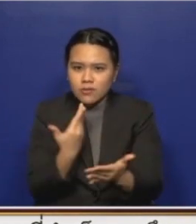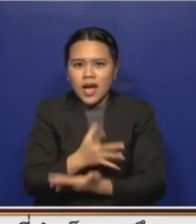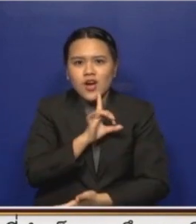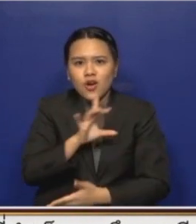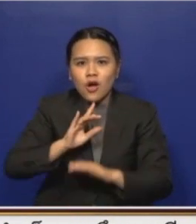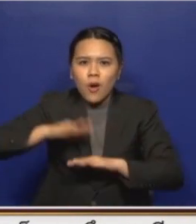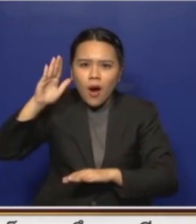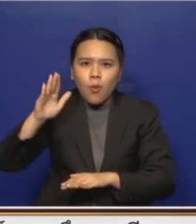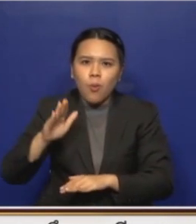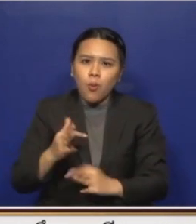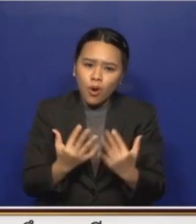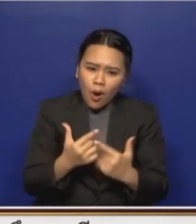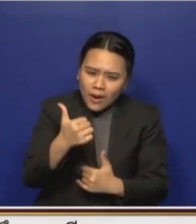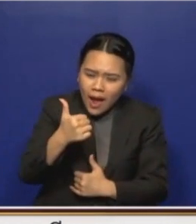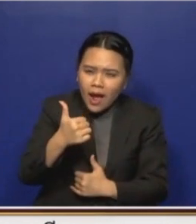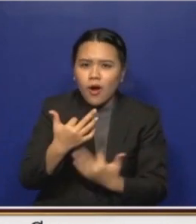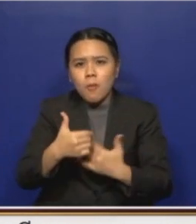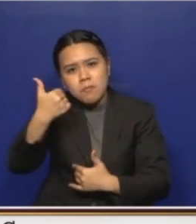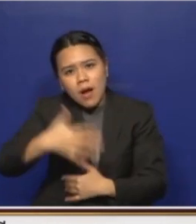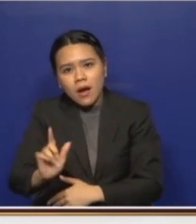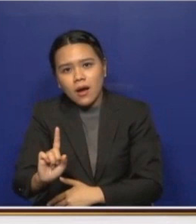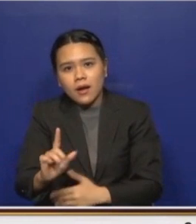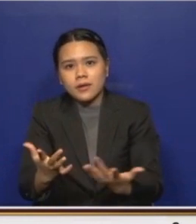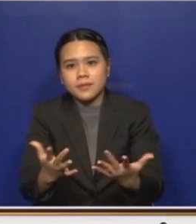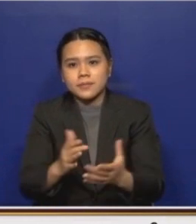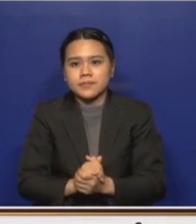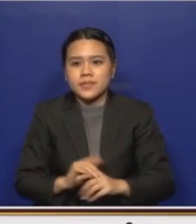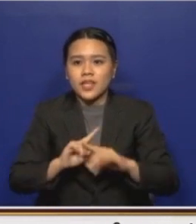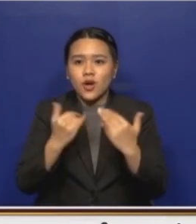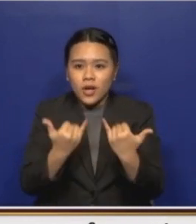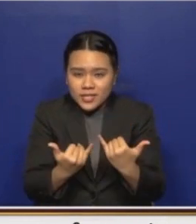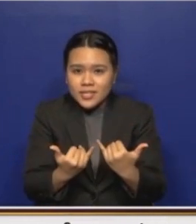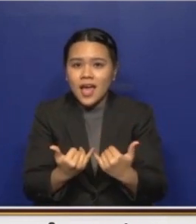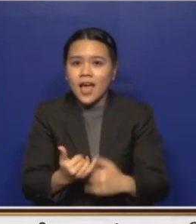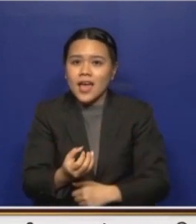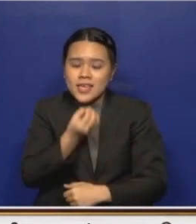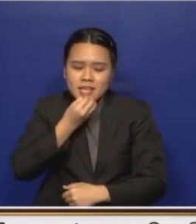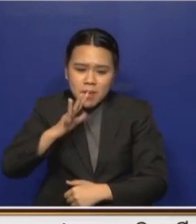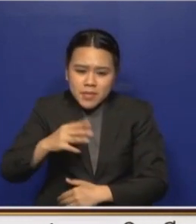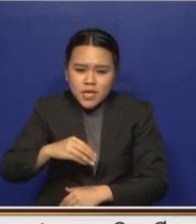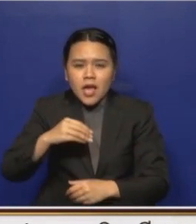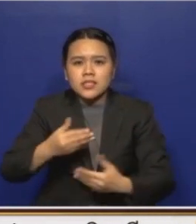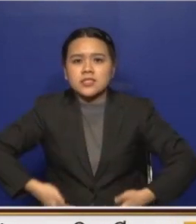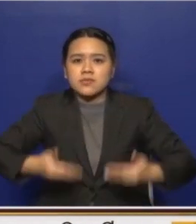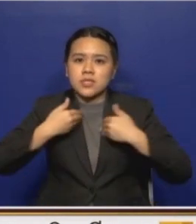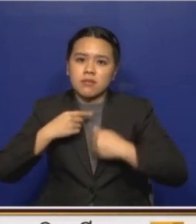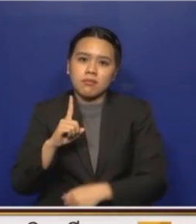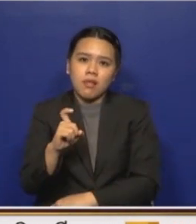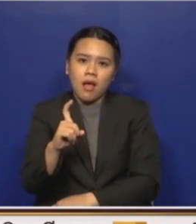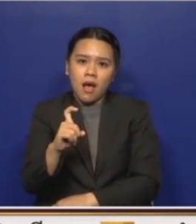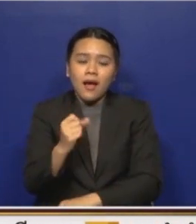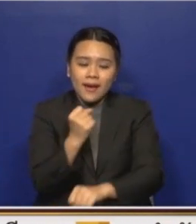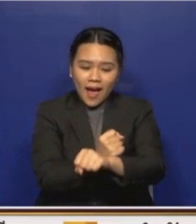แรง336ฮะถ้ามีลูกสัก2คนมีเมีย1คนมีลูก2คนโทษนะผมใช้เมียอาจจะไม่สุภาพนะ